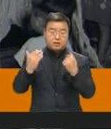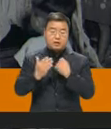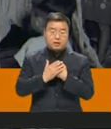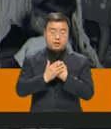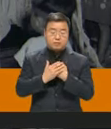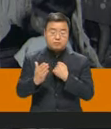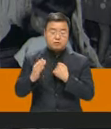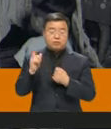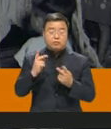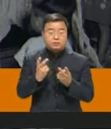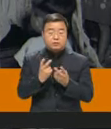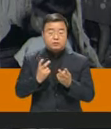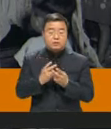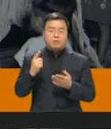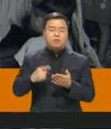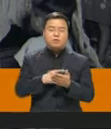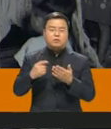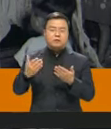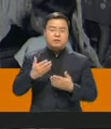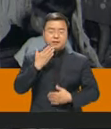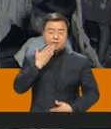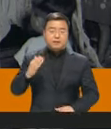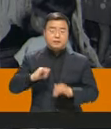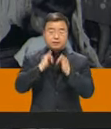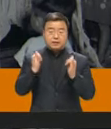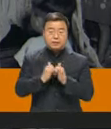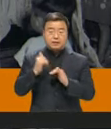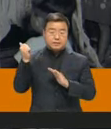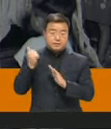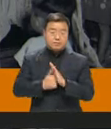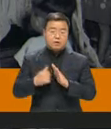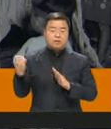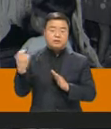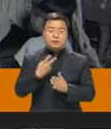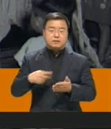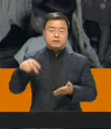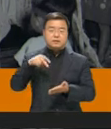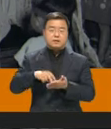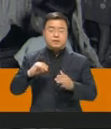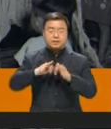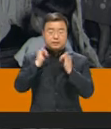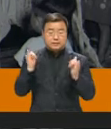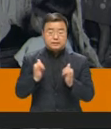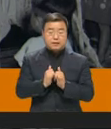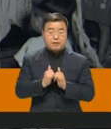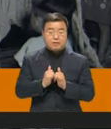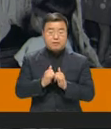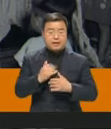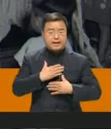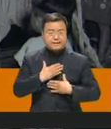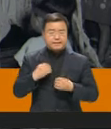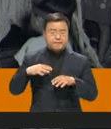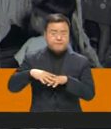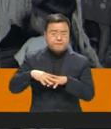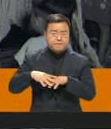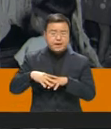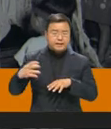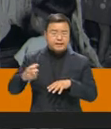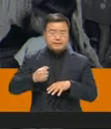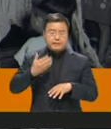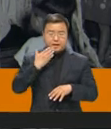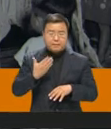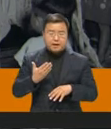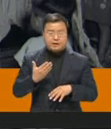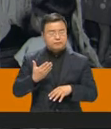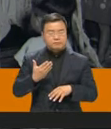보상받는 공정한 사회, 또 실패해도 재기할 수 있는 안전망이 갖춰진 사회는 멀어진 듯해 보입니다. 그